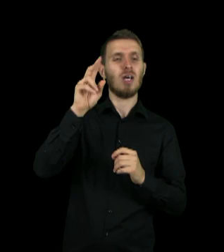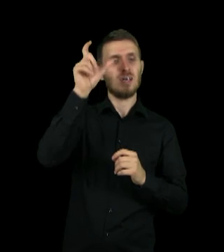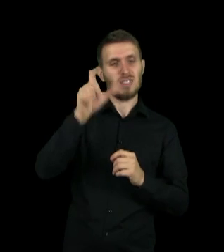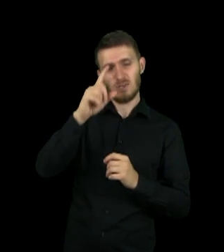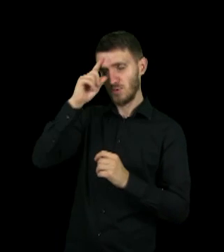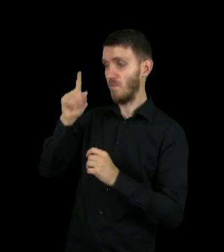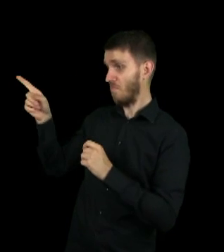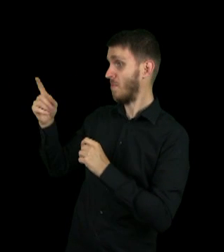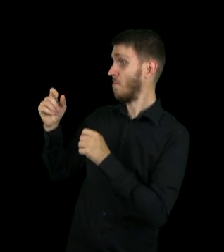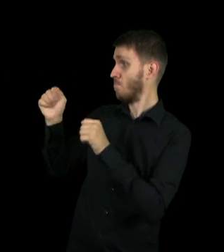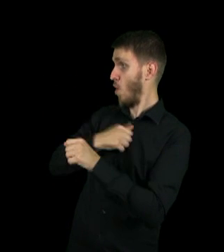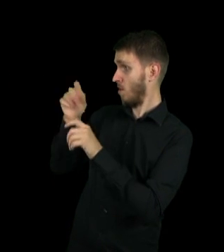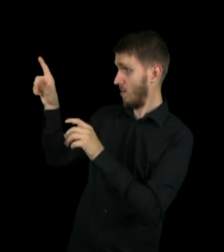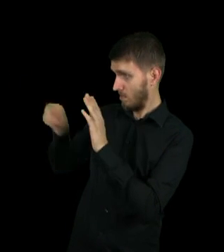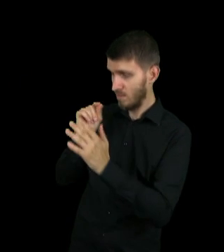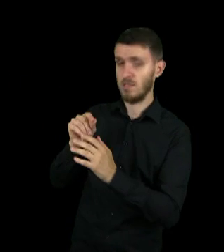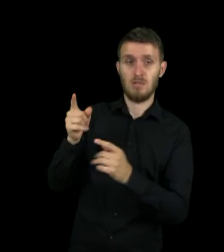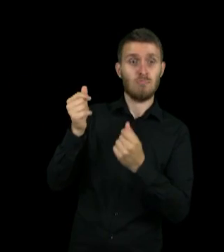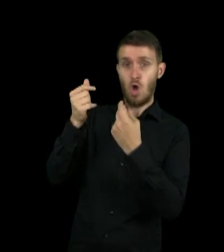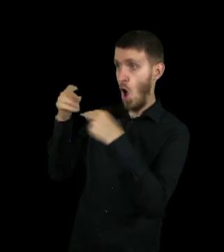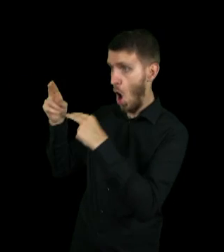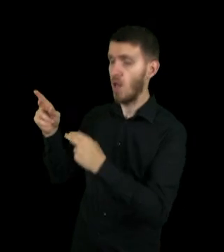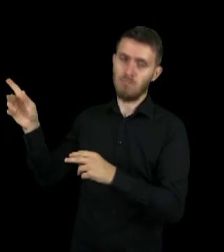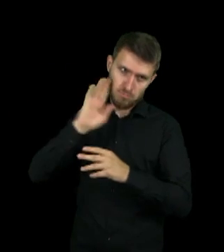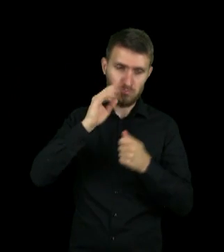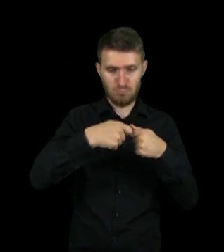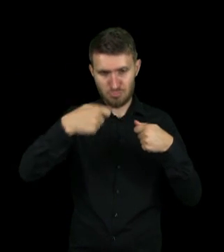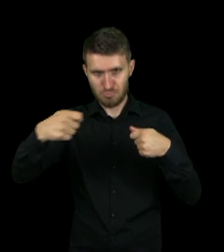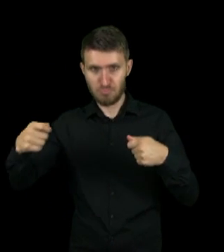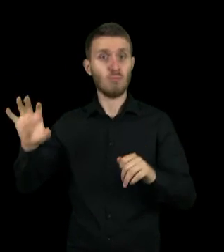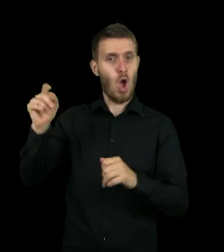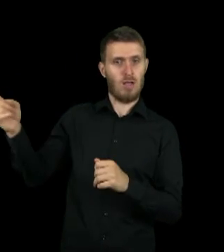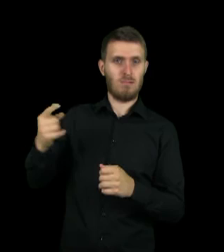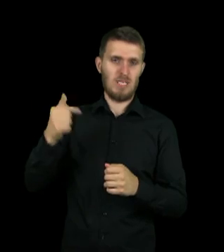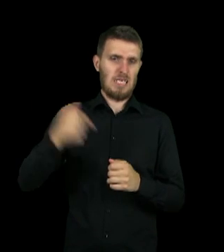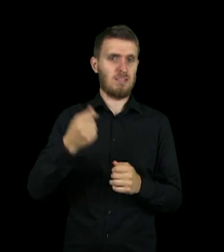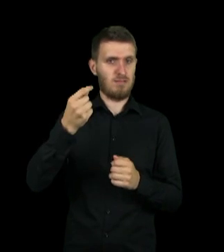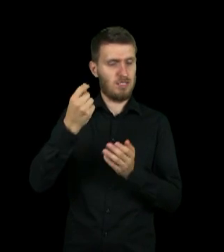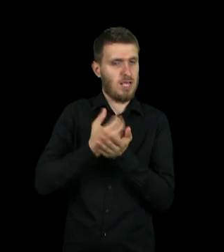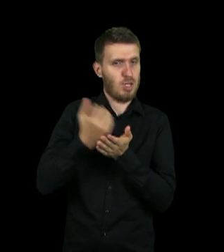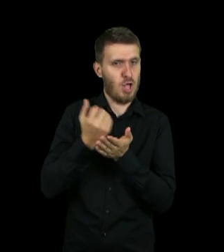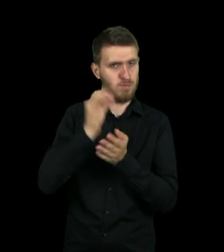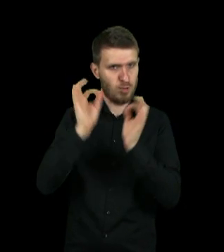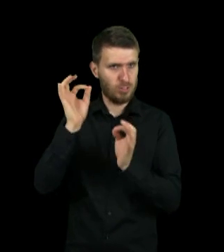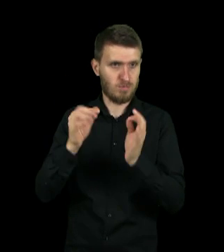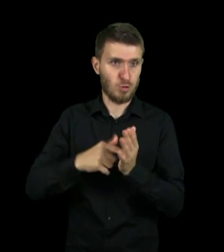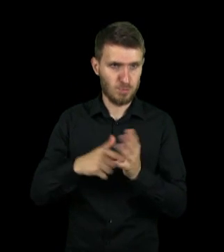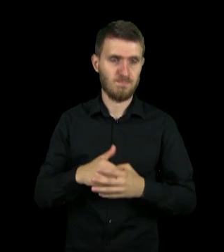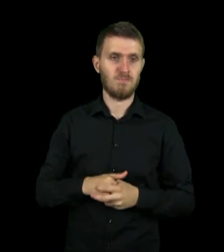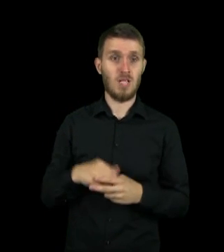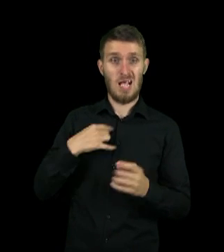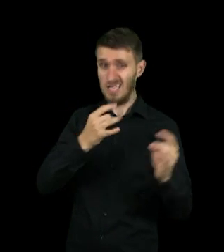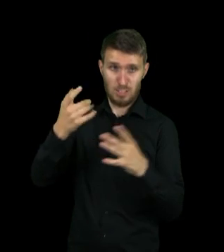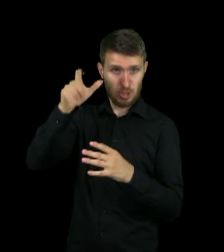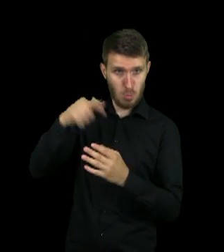nie muszę od razu spłacić tych 100 zł może zażądają 15 rocznej stopy proc od tych odsetek dopóki nie